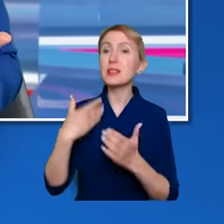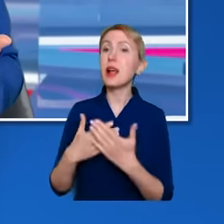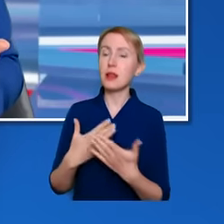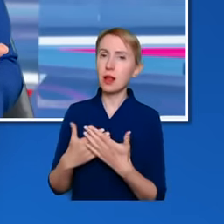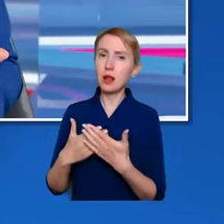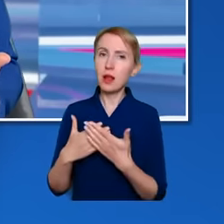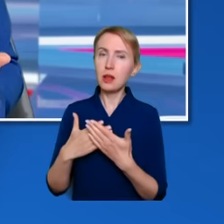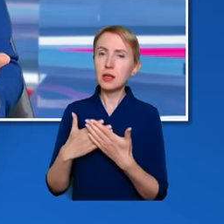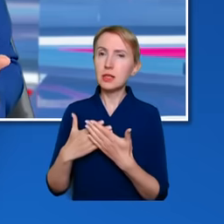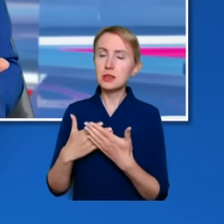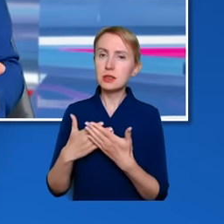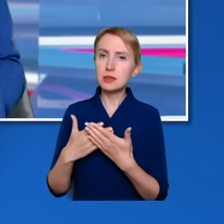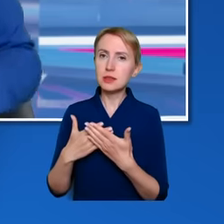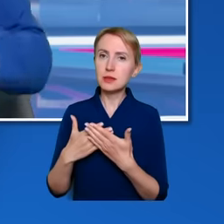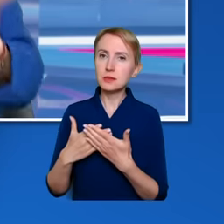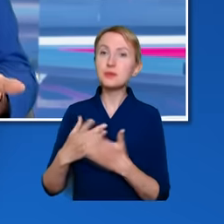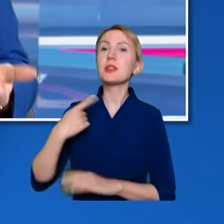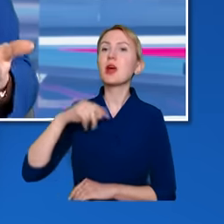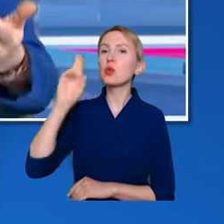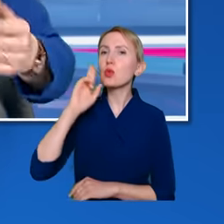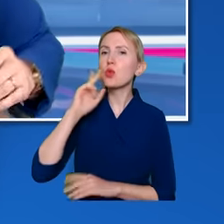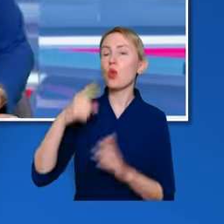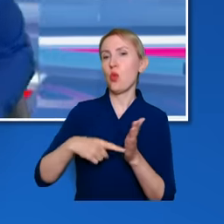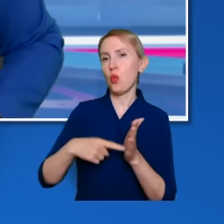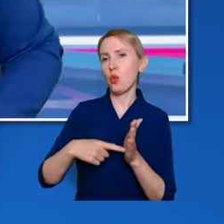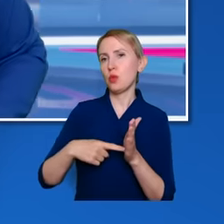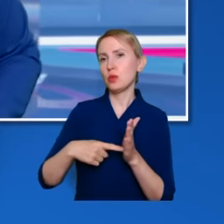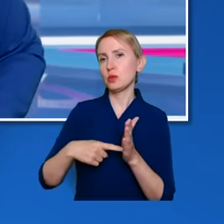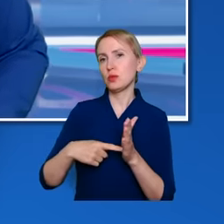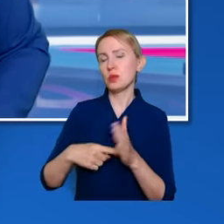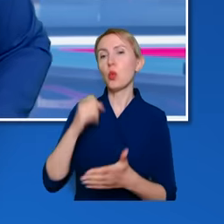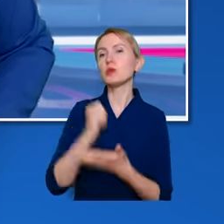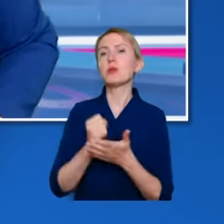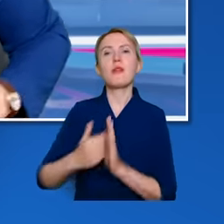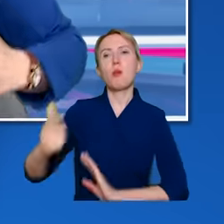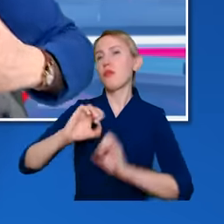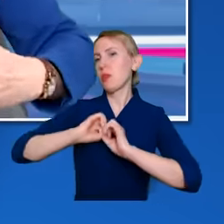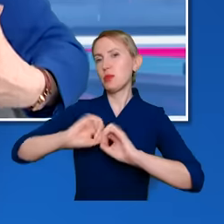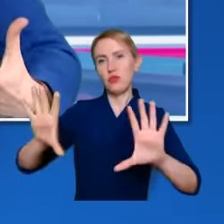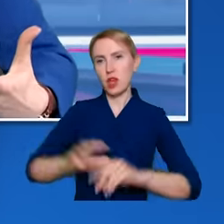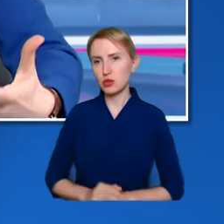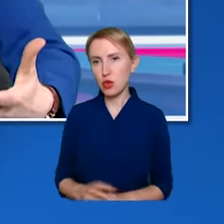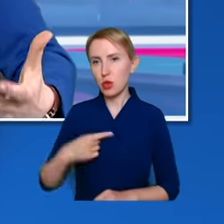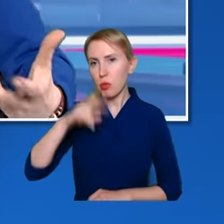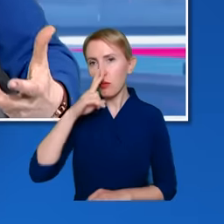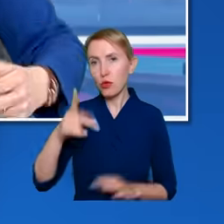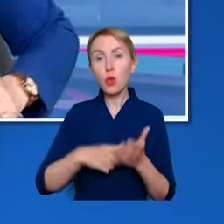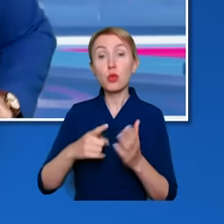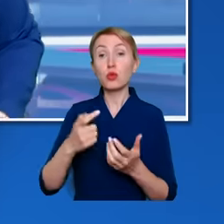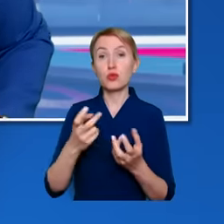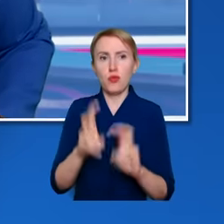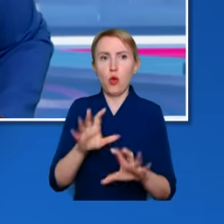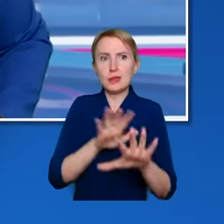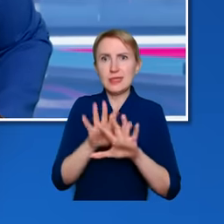Stąd też rozumiem, że tym bardziej sprawa powinna być wyjaśniona, bo widać, że został stworzony jakiś